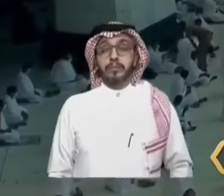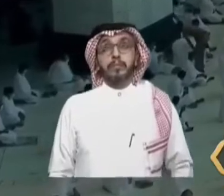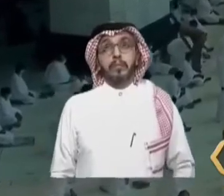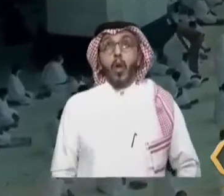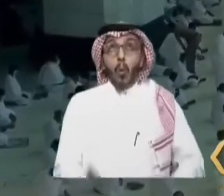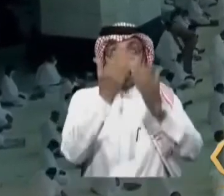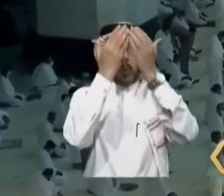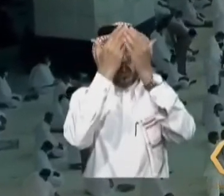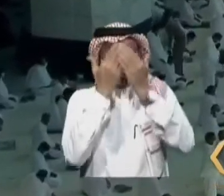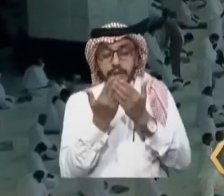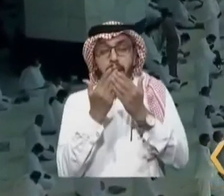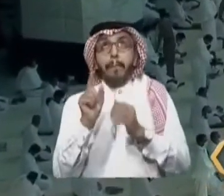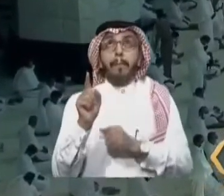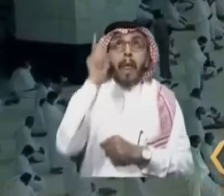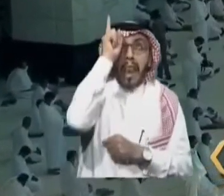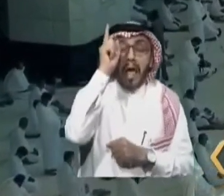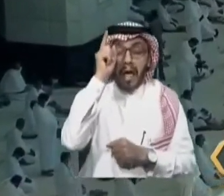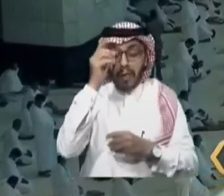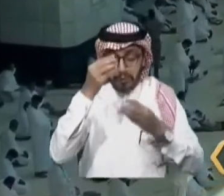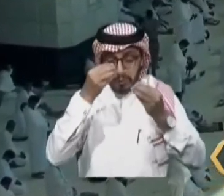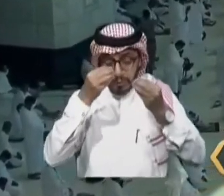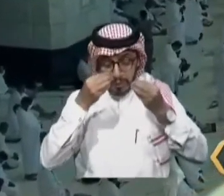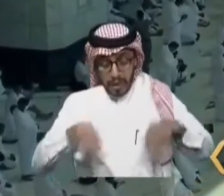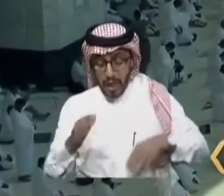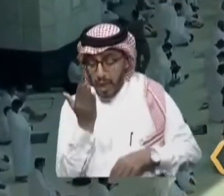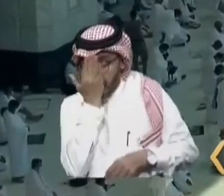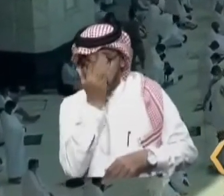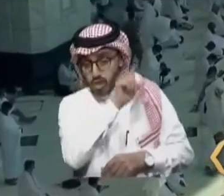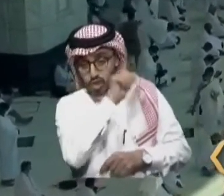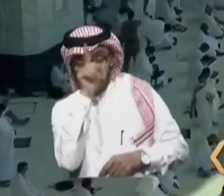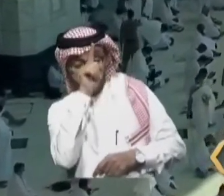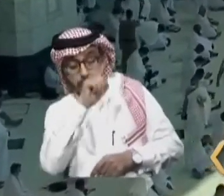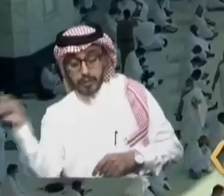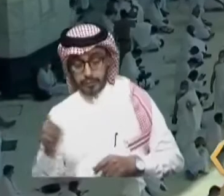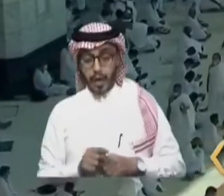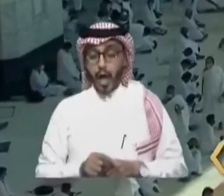وإذا استعان العبد بالله وترك عبادة ما سواه،